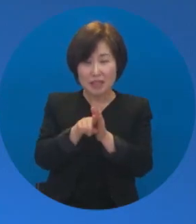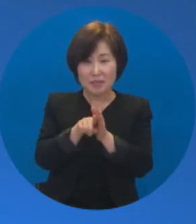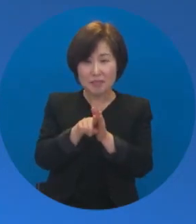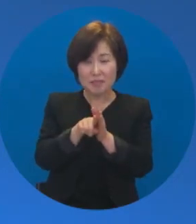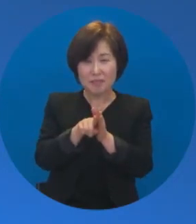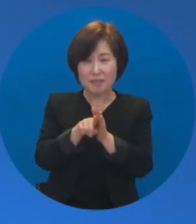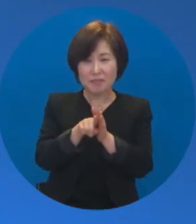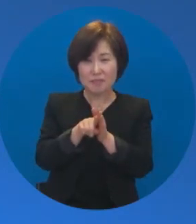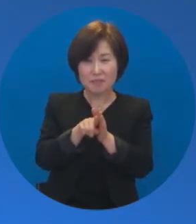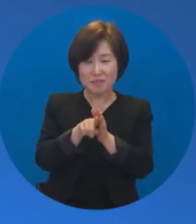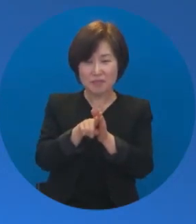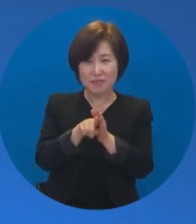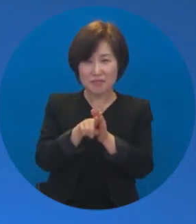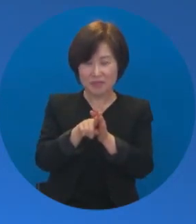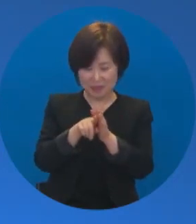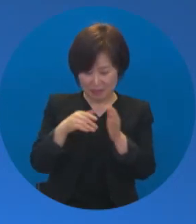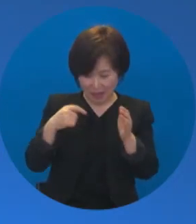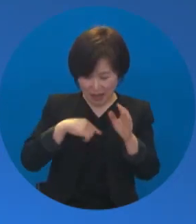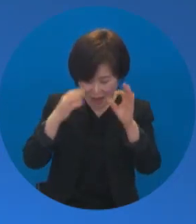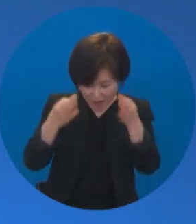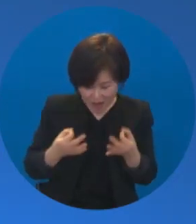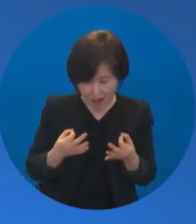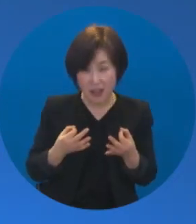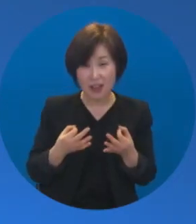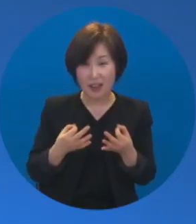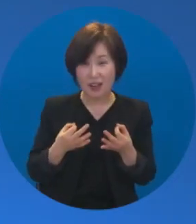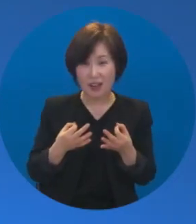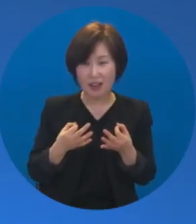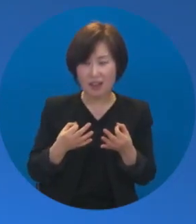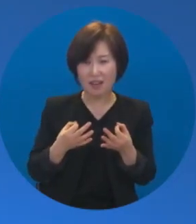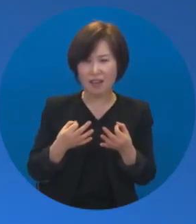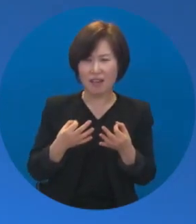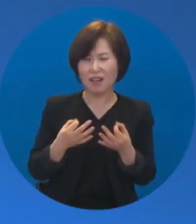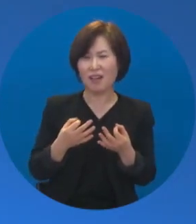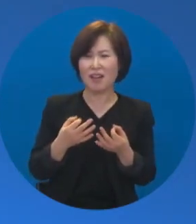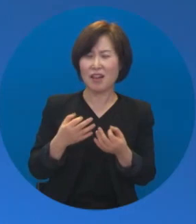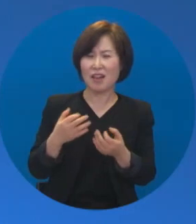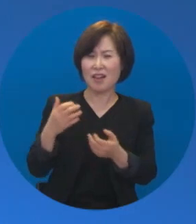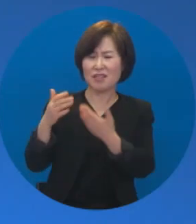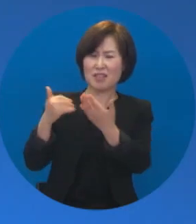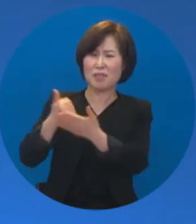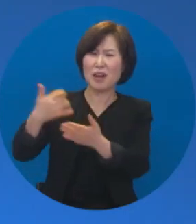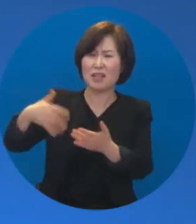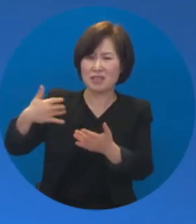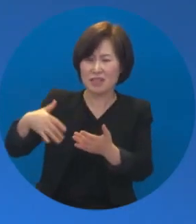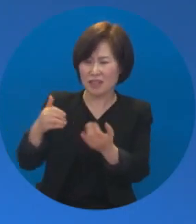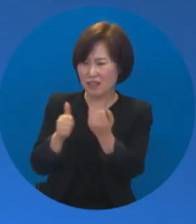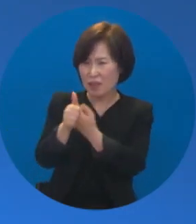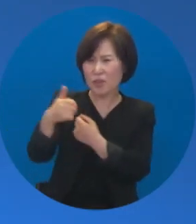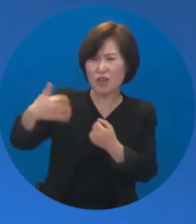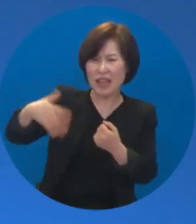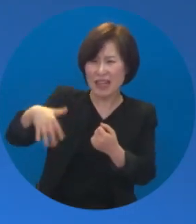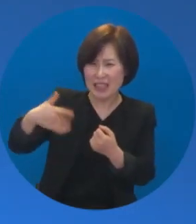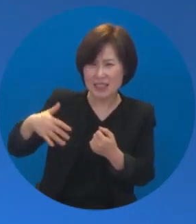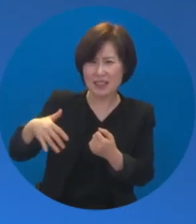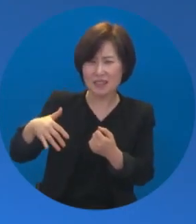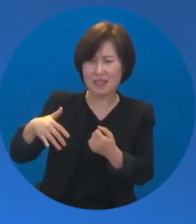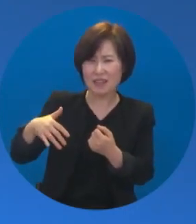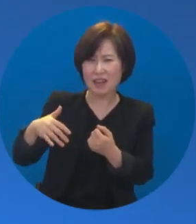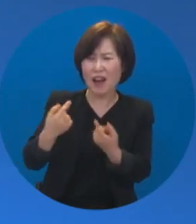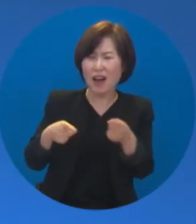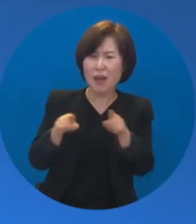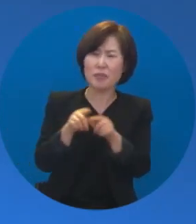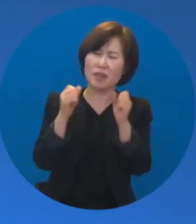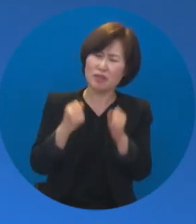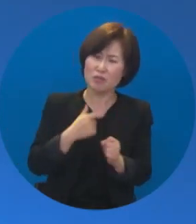호스피스 방 안, 이 박스 안이었거든요. 바지끄댕이를 붙잡으면서 숨만 쉬어도 되니까 내 옆에 있어. 그게 좋은 거야.